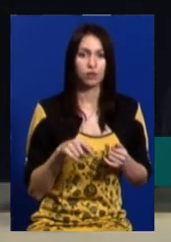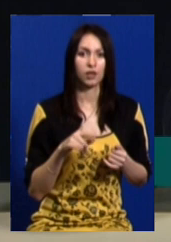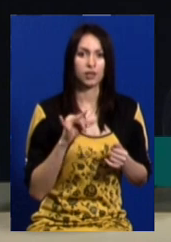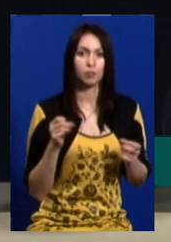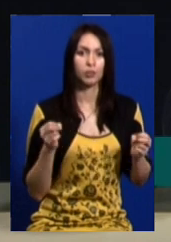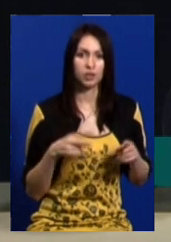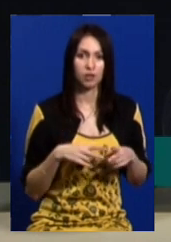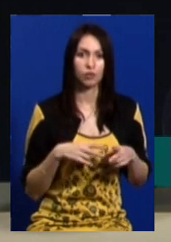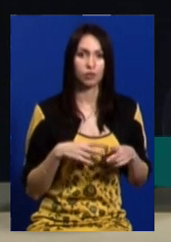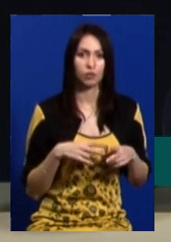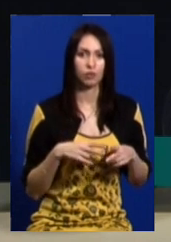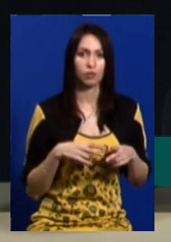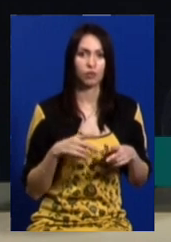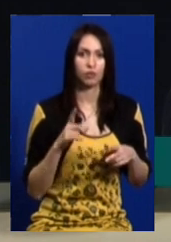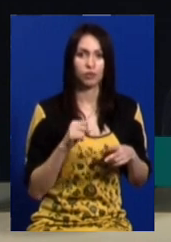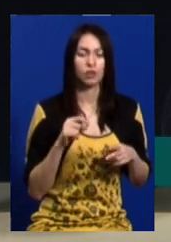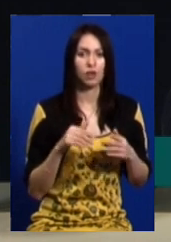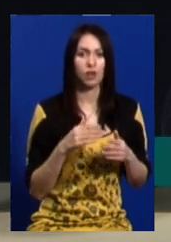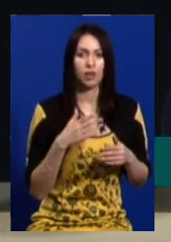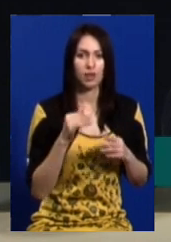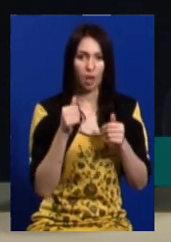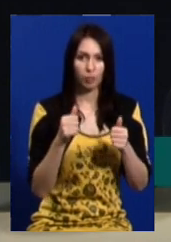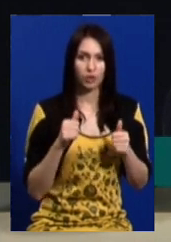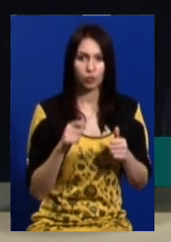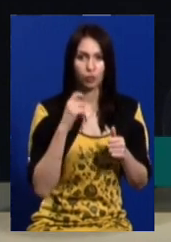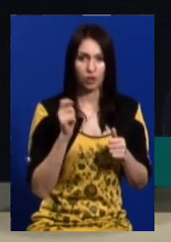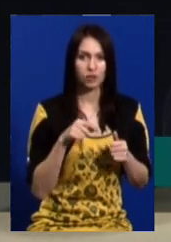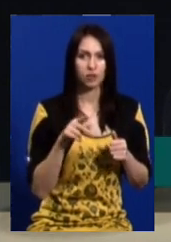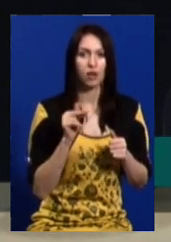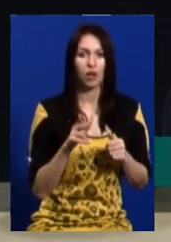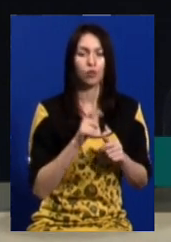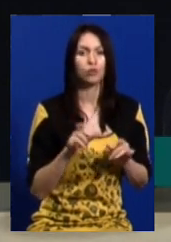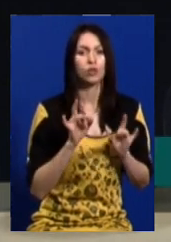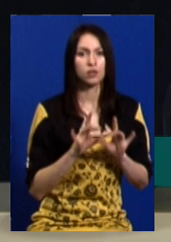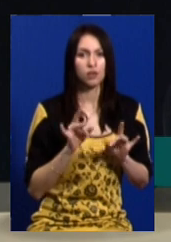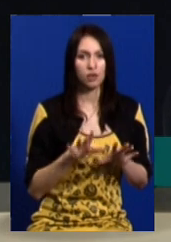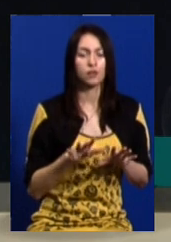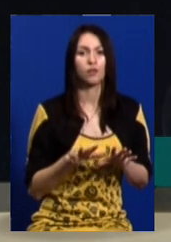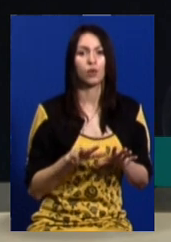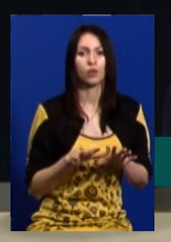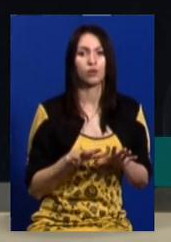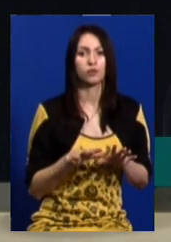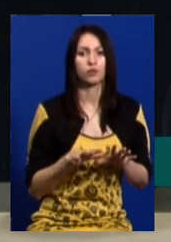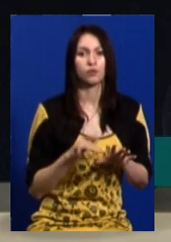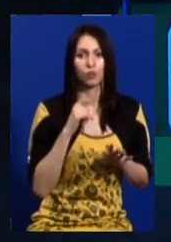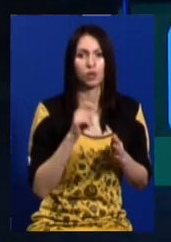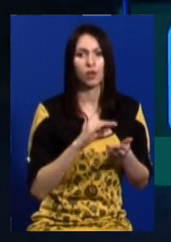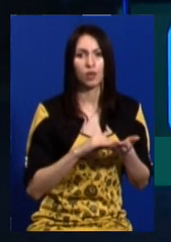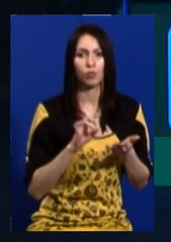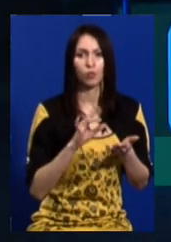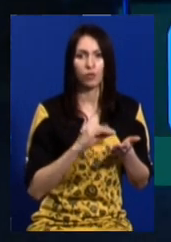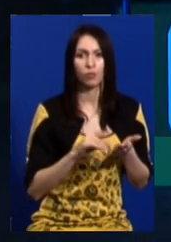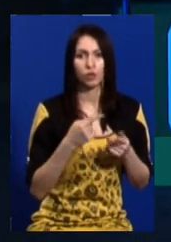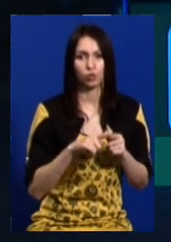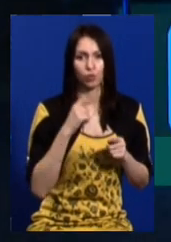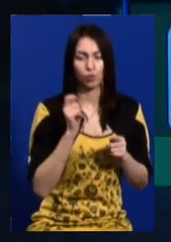спеціально звернув увагу на табличку українськими буквами, як люди мені розказують, владика ж українськими буквами написано, що це українська